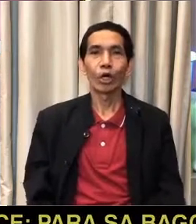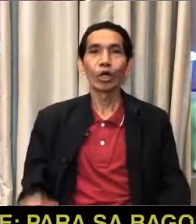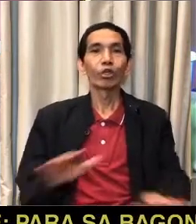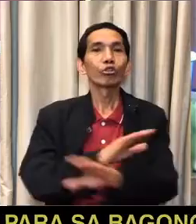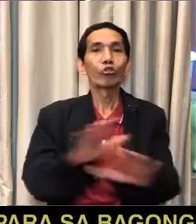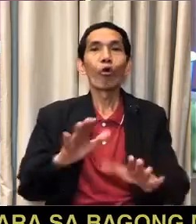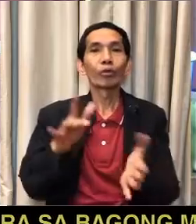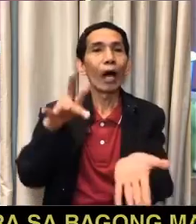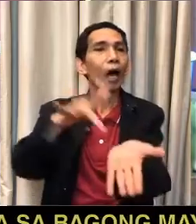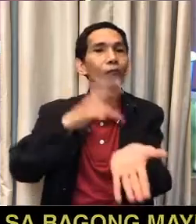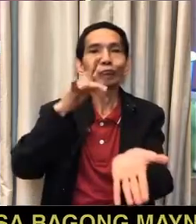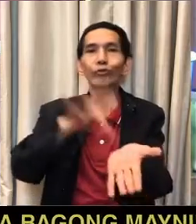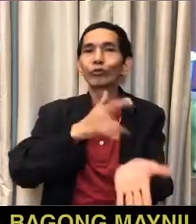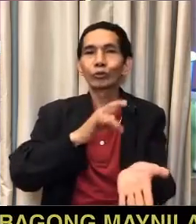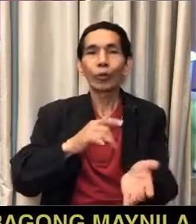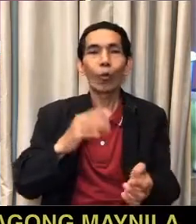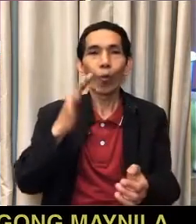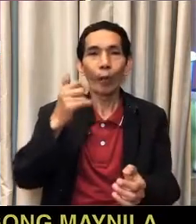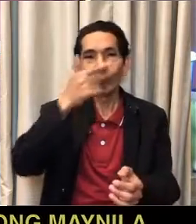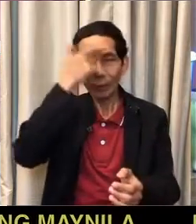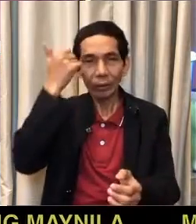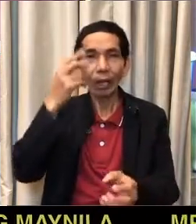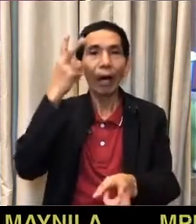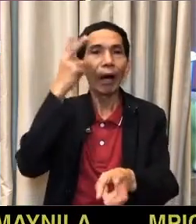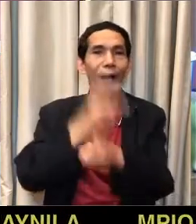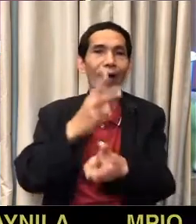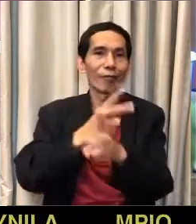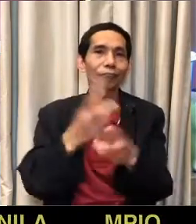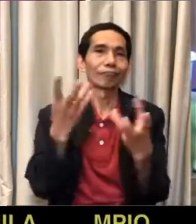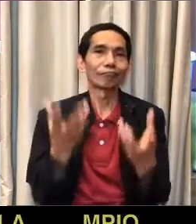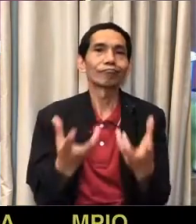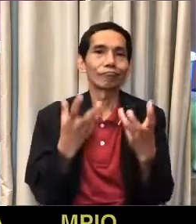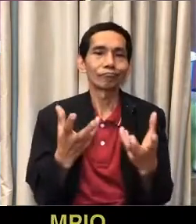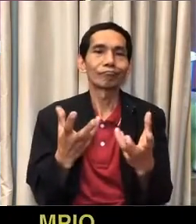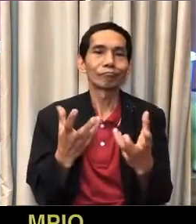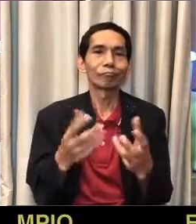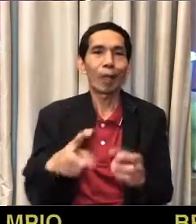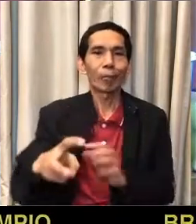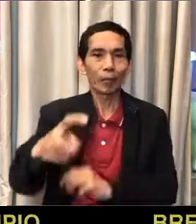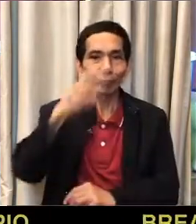Huwag aabuso. Oh, kasi mabigat at mahigpit ang may